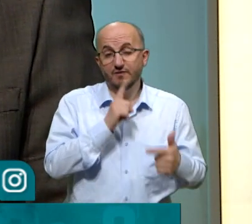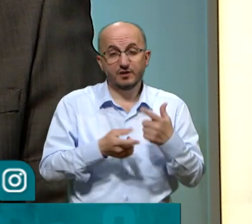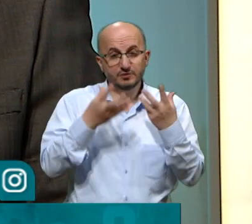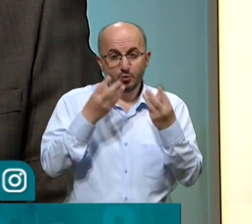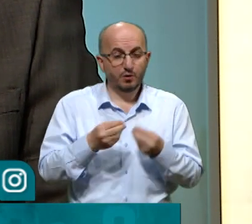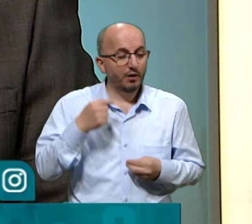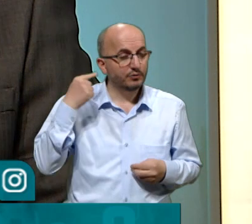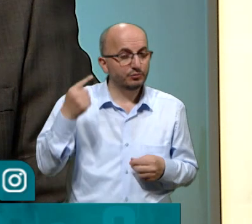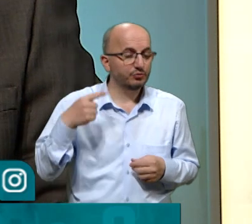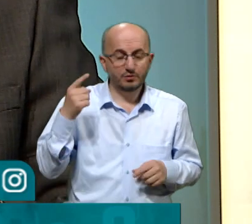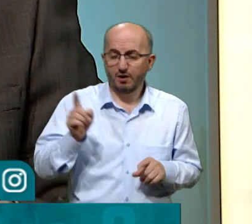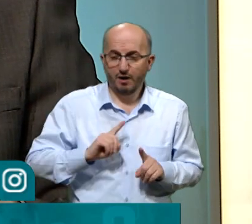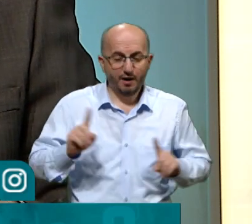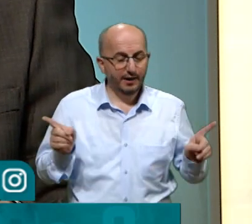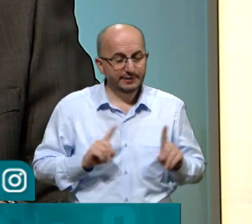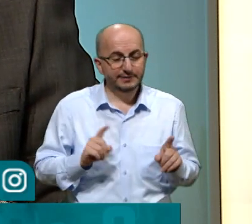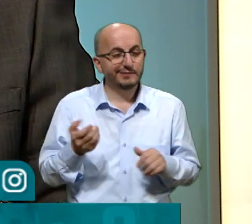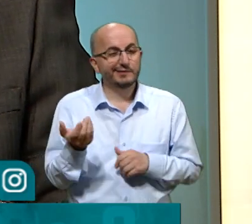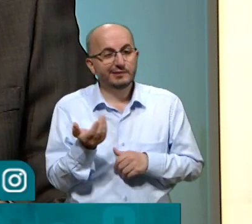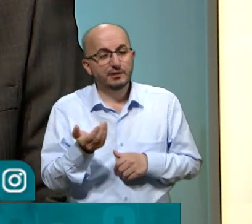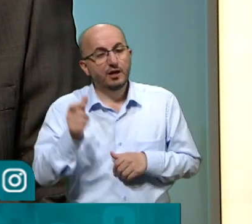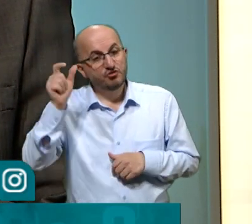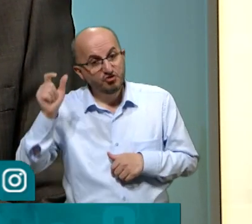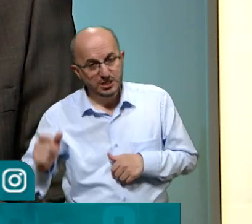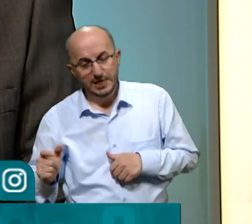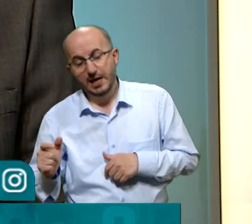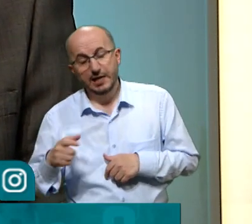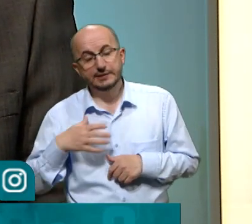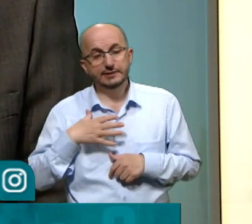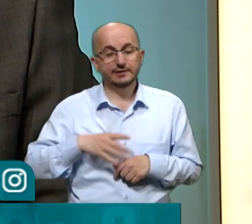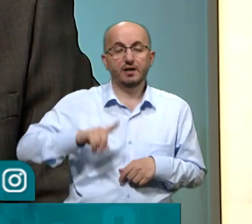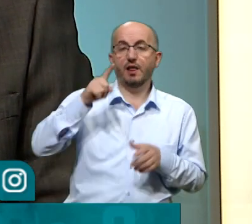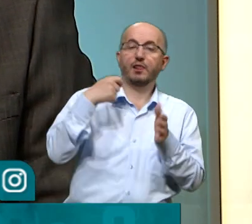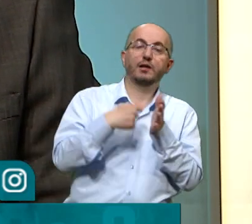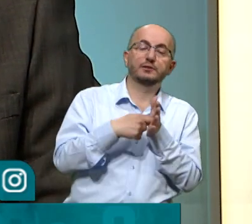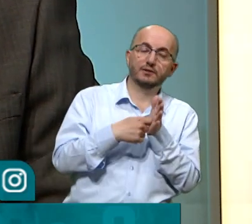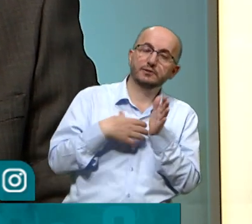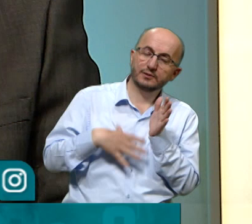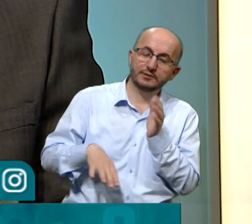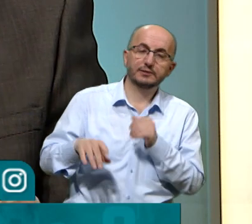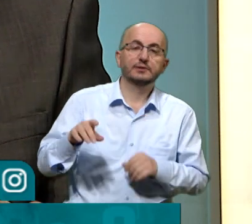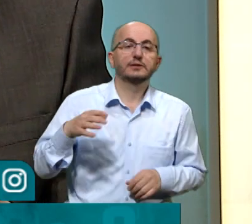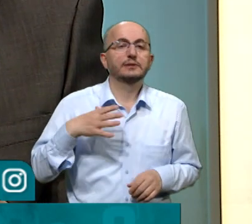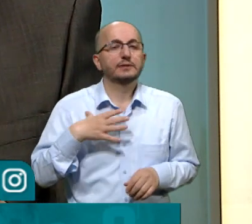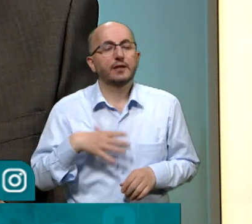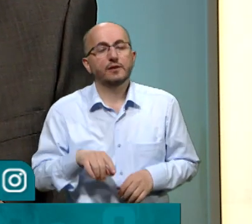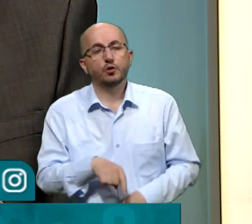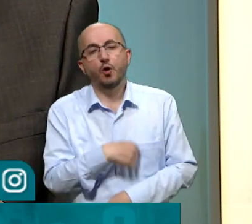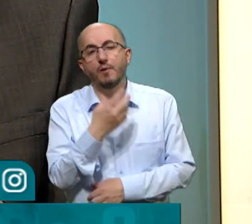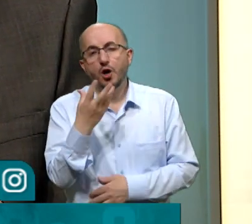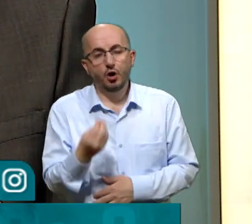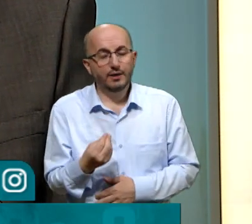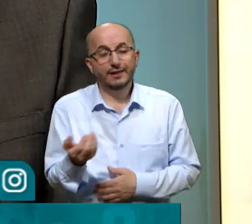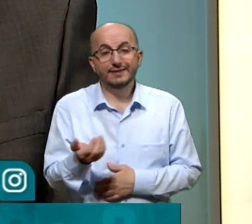algılıyorlar ha bir dilenciye ister Allah adına istersen istersen normal